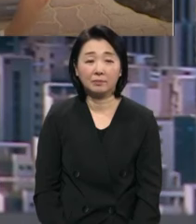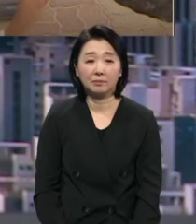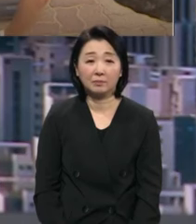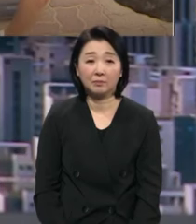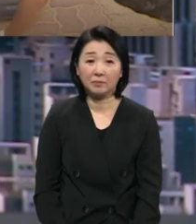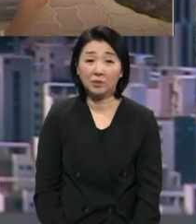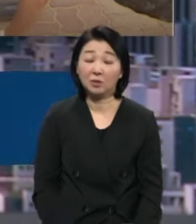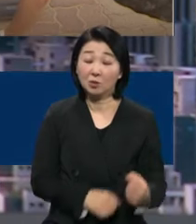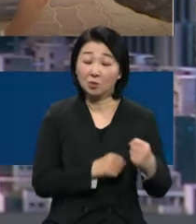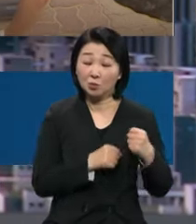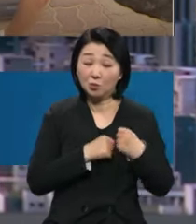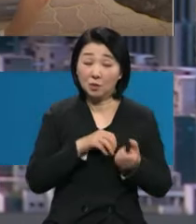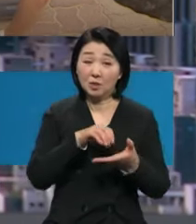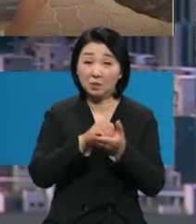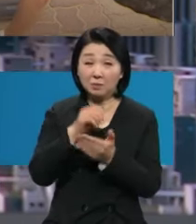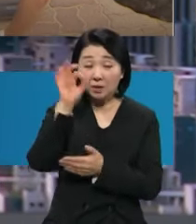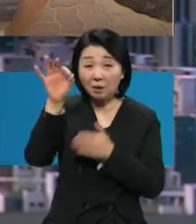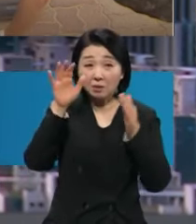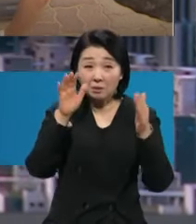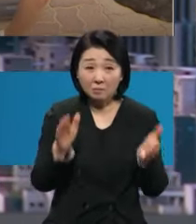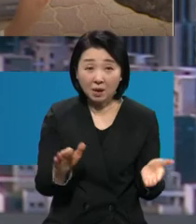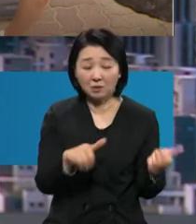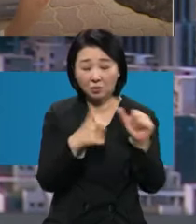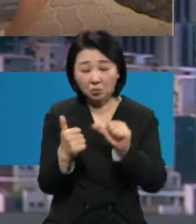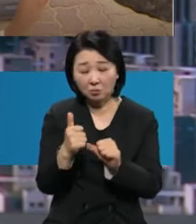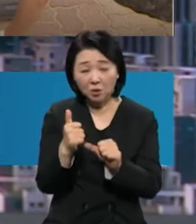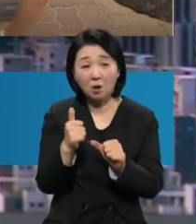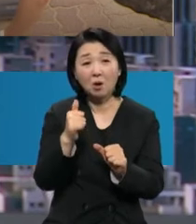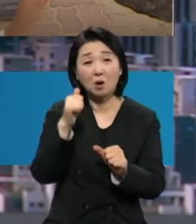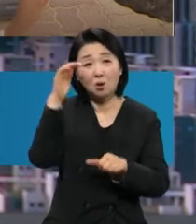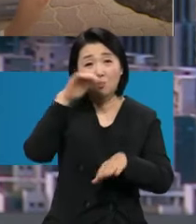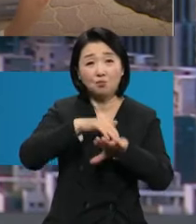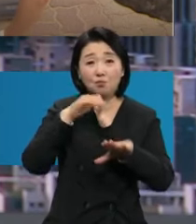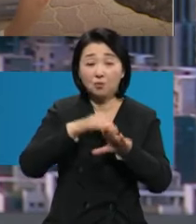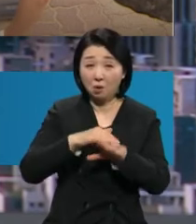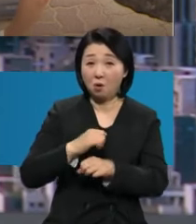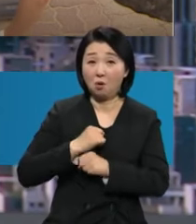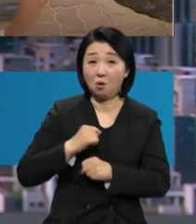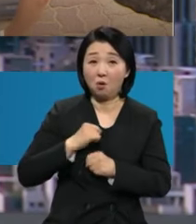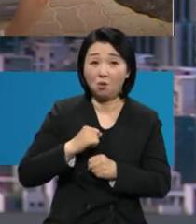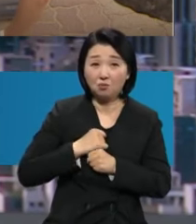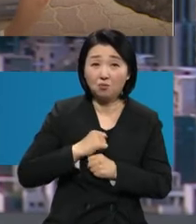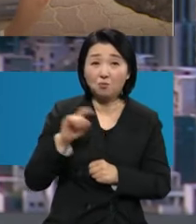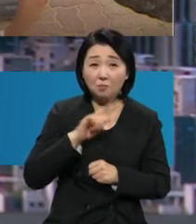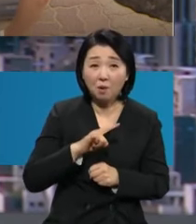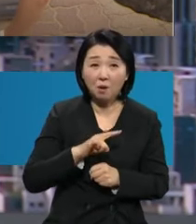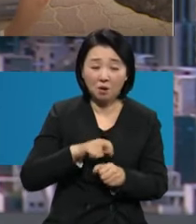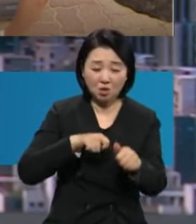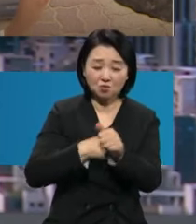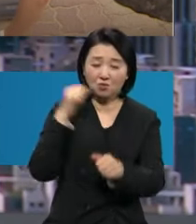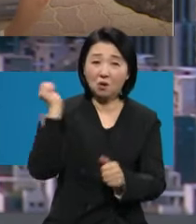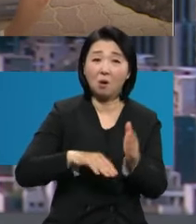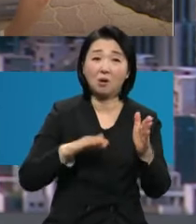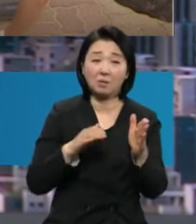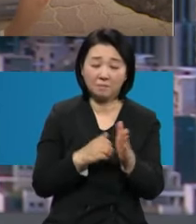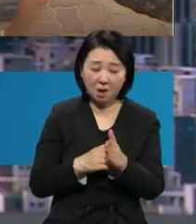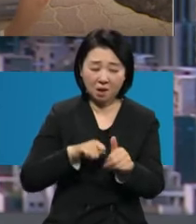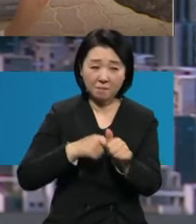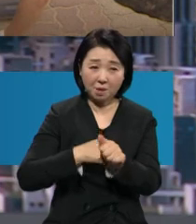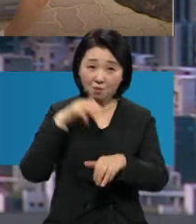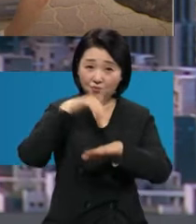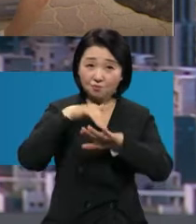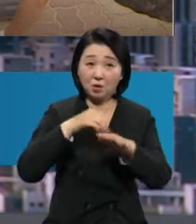군이 입대 열흘 만에 숨진 훈련병의 사망 원인이 규정을 어긴 무리한 얼차려 때문이었다고 판단